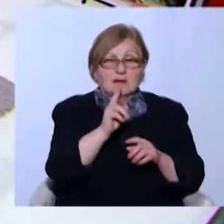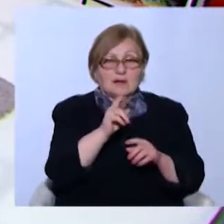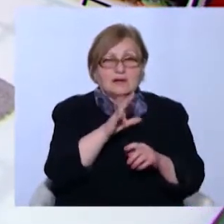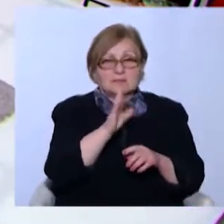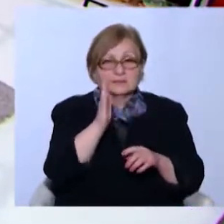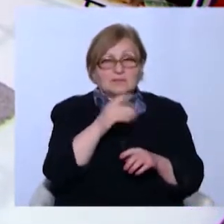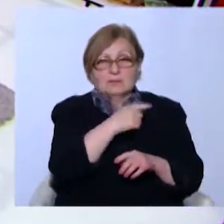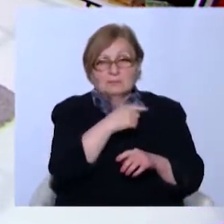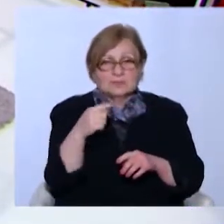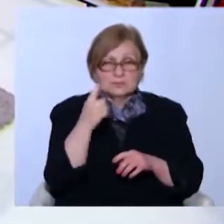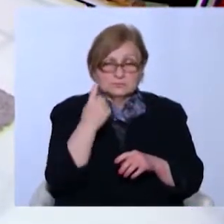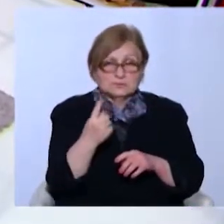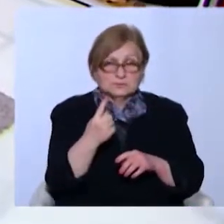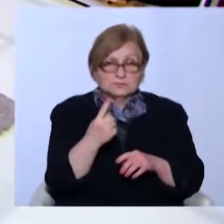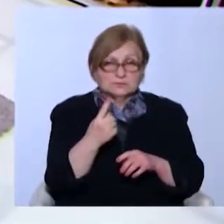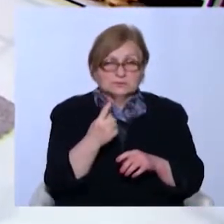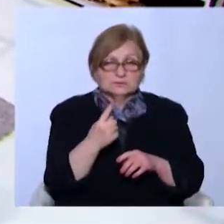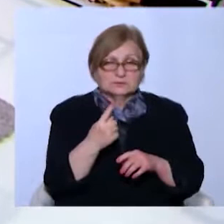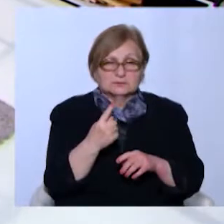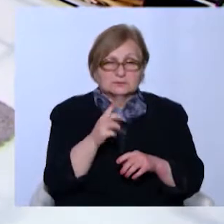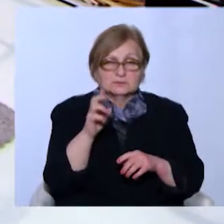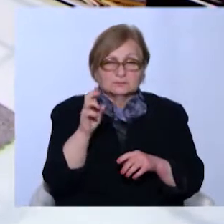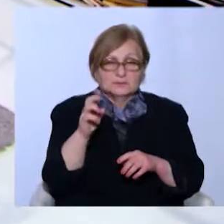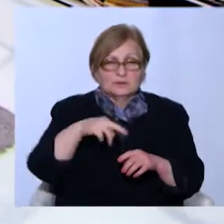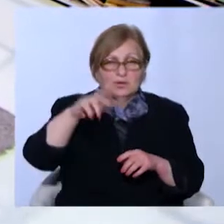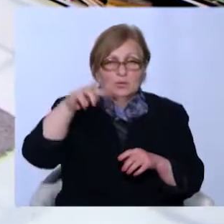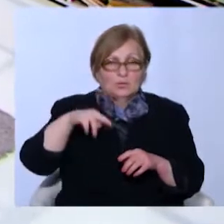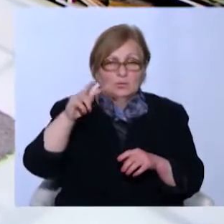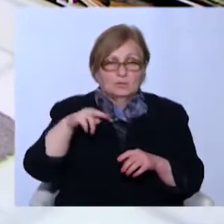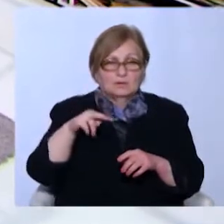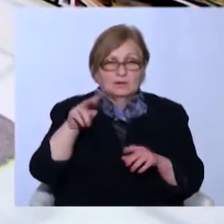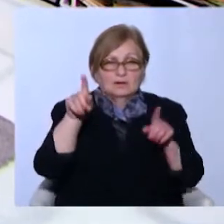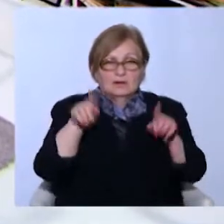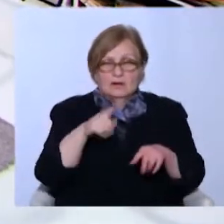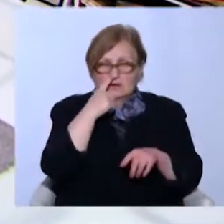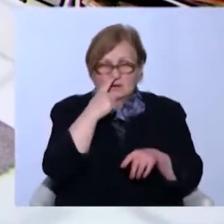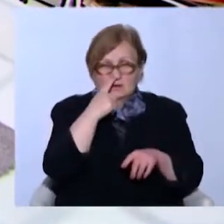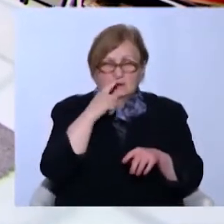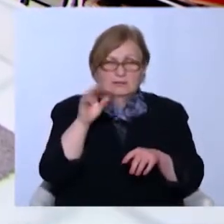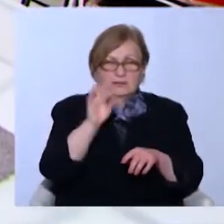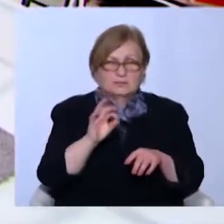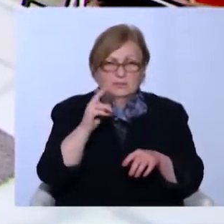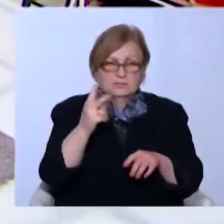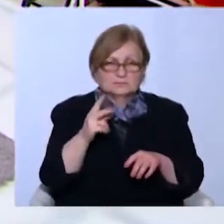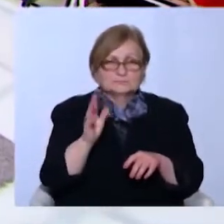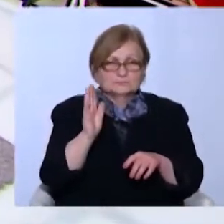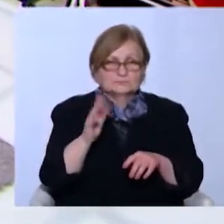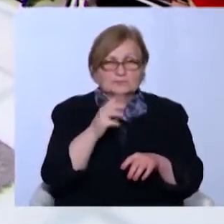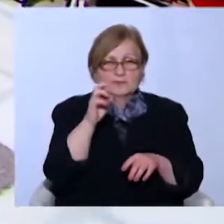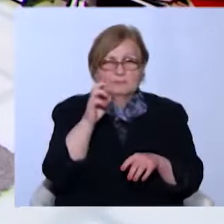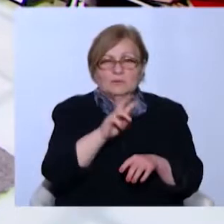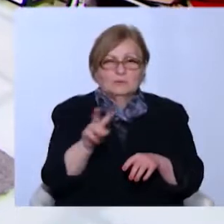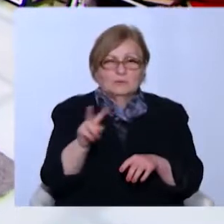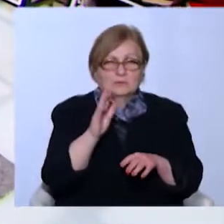უნდა იყოს, ხოლო B-ები ორივე წრფე ერთსა და იმავე წერტილში 0-2-ში კვეთს Y-ერთს, B-ებიც